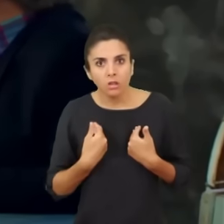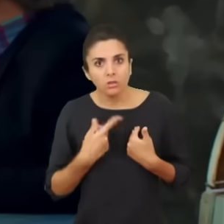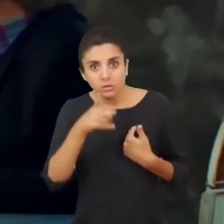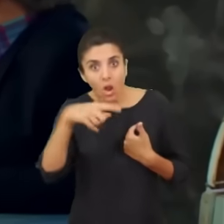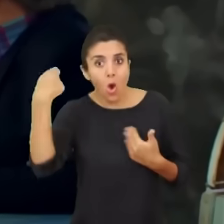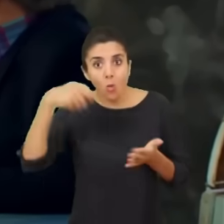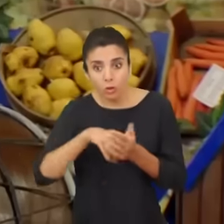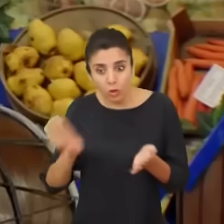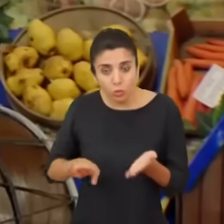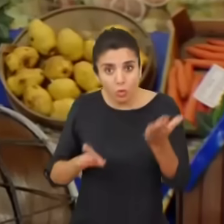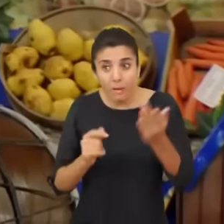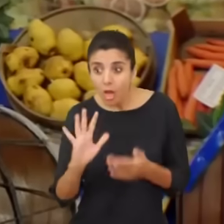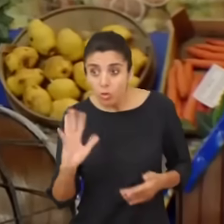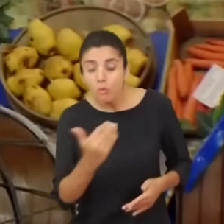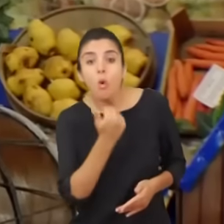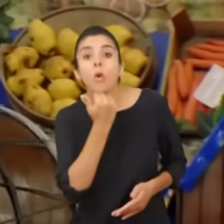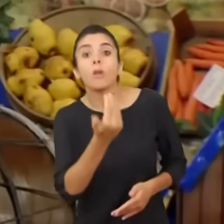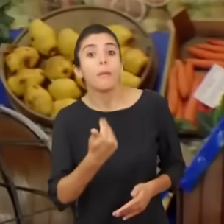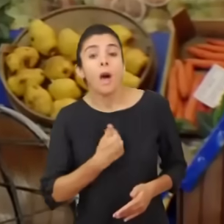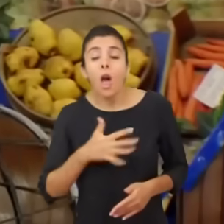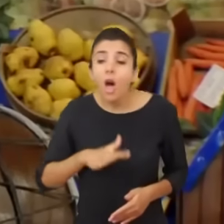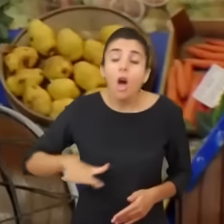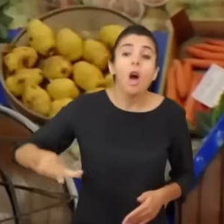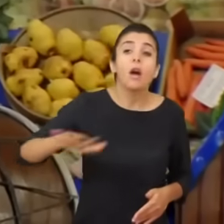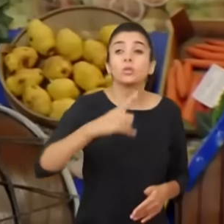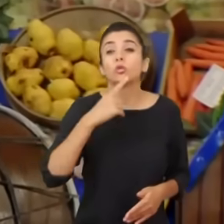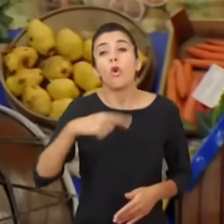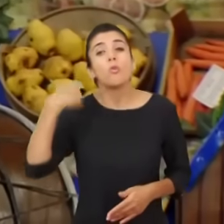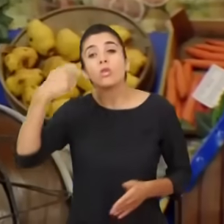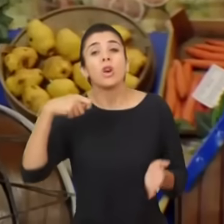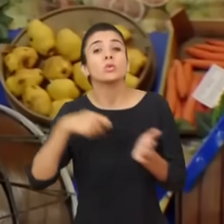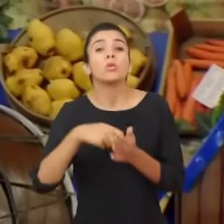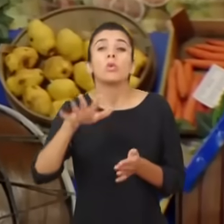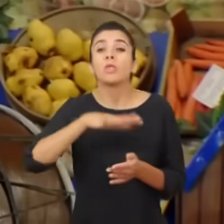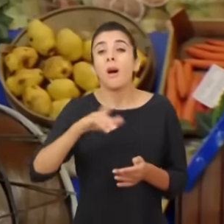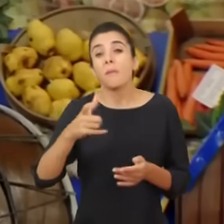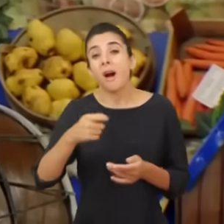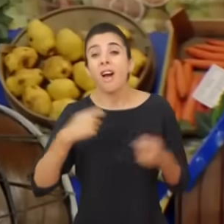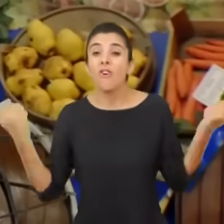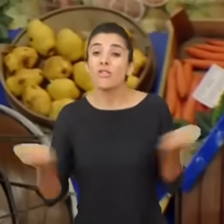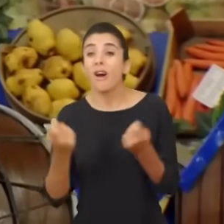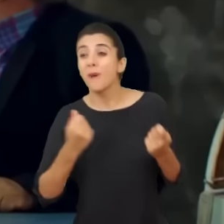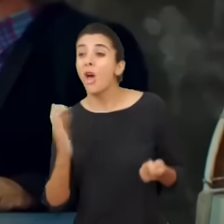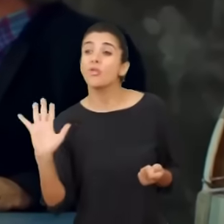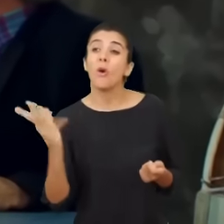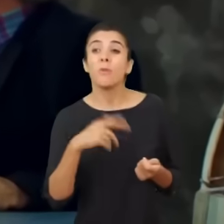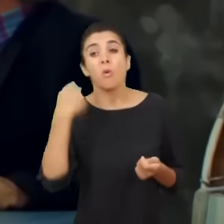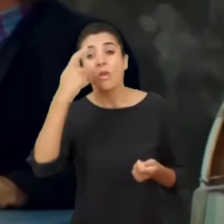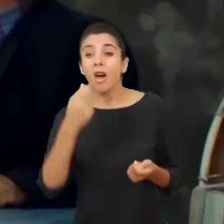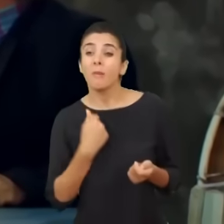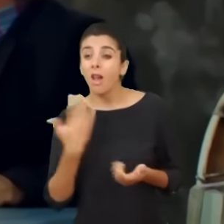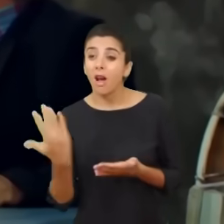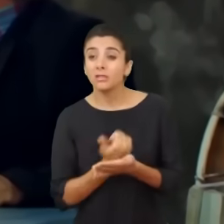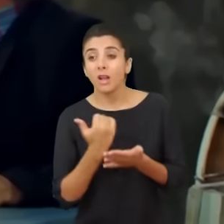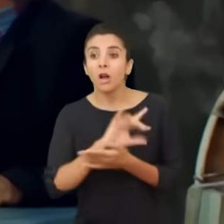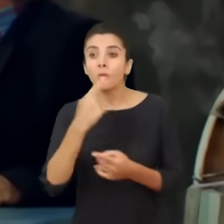muhtar çocuklarsınız. Ben herkese işte muhtar çocuklar da davul çaldırıyor, bahşiş toplatıyor dedirtmem kimseye ya. Bahşiş falan